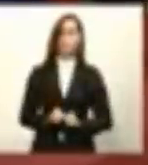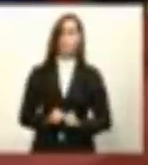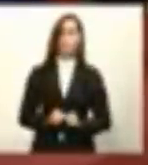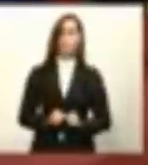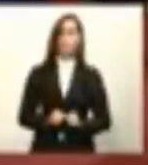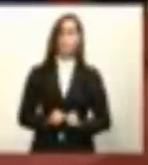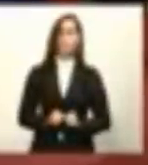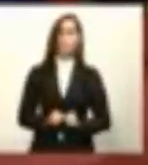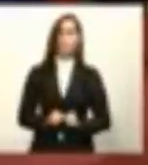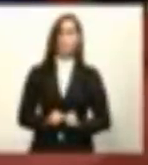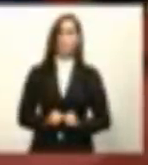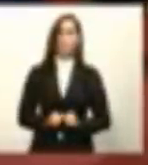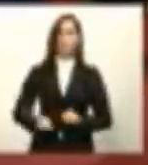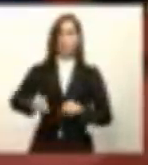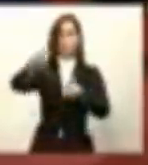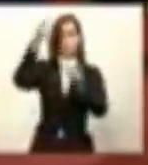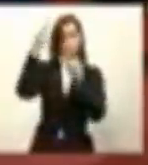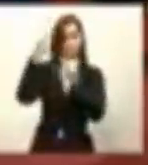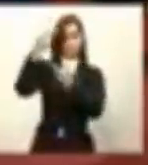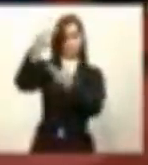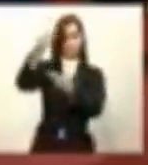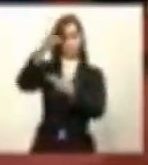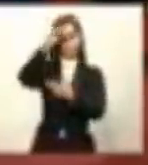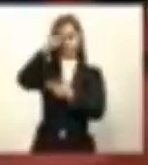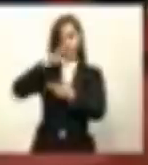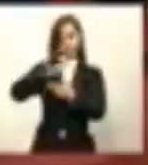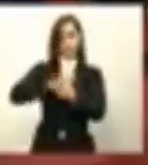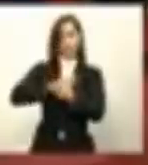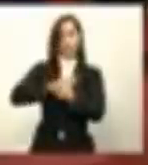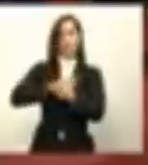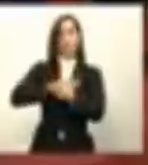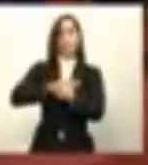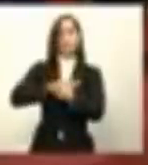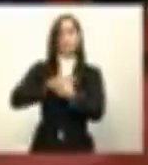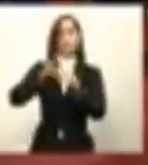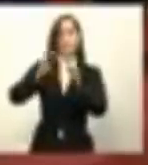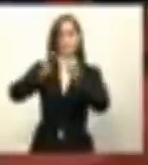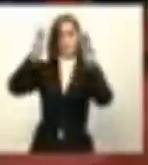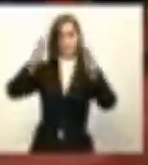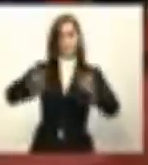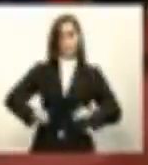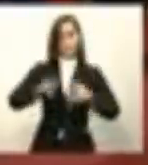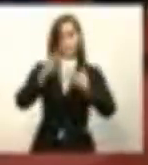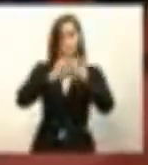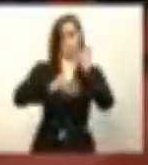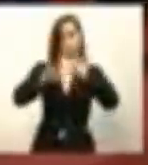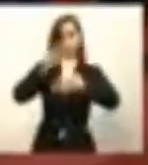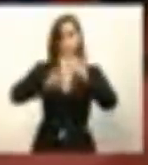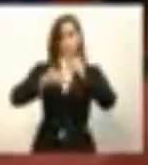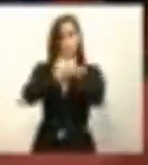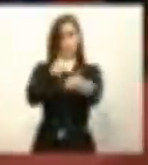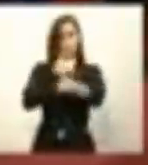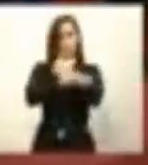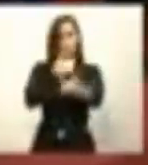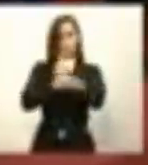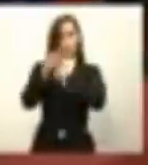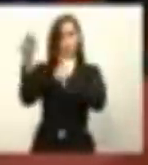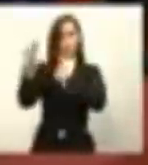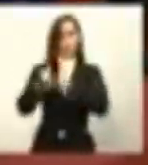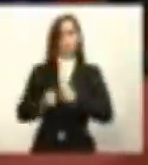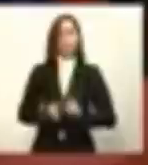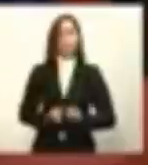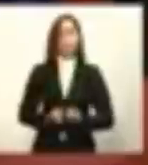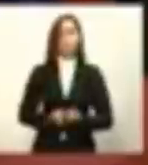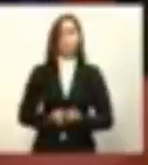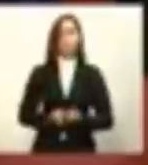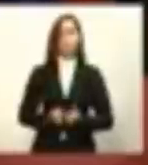pour capable gagner acte de naissance haïtien. Gouvernement Haïti a Jovenel Moïse lui-même lui dit à président